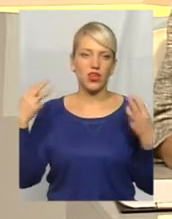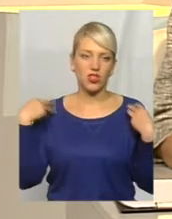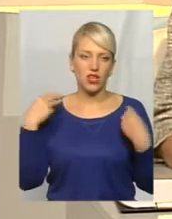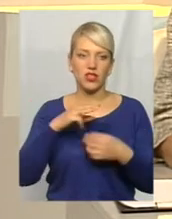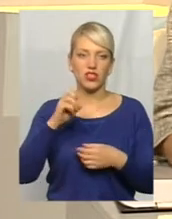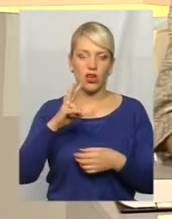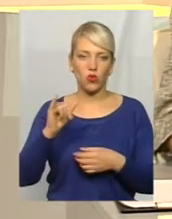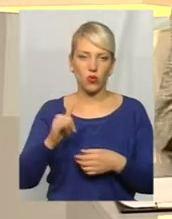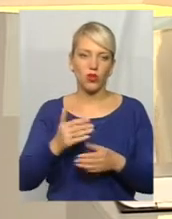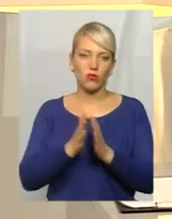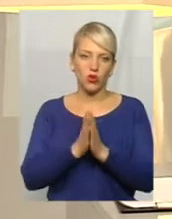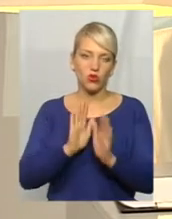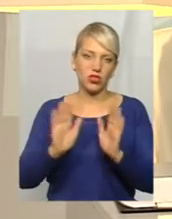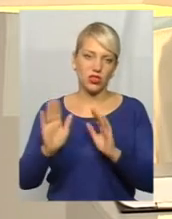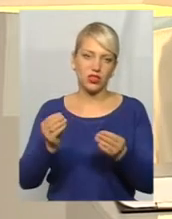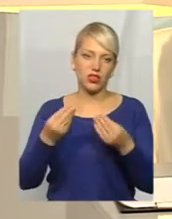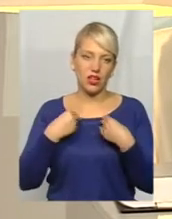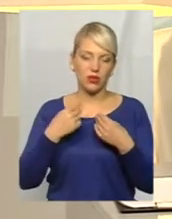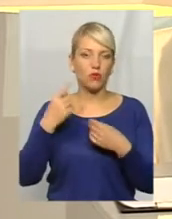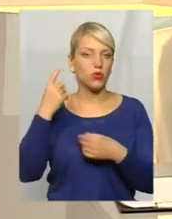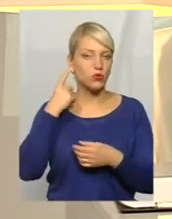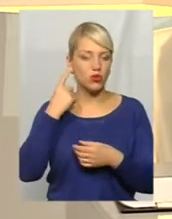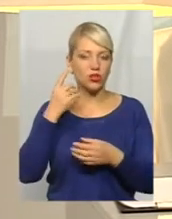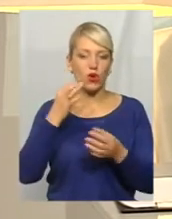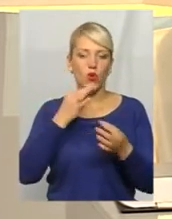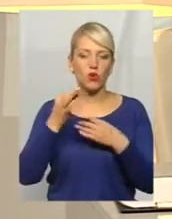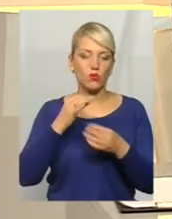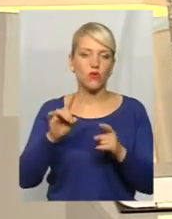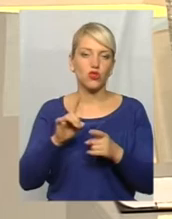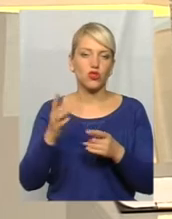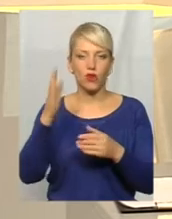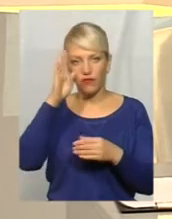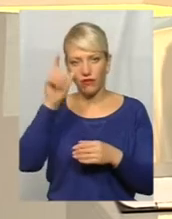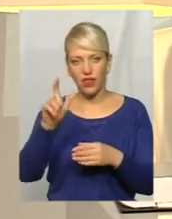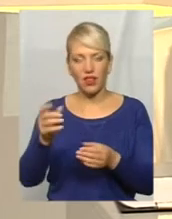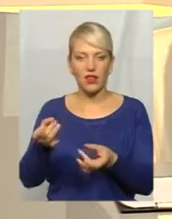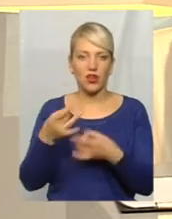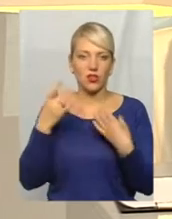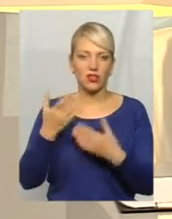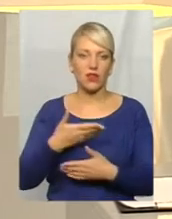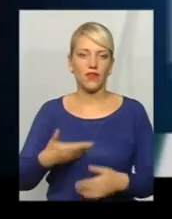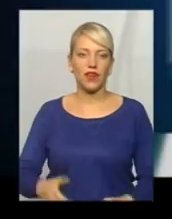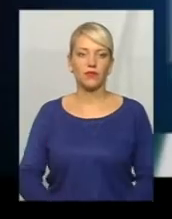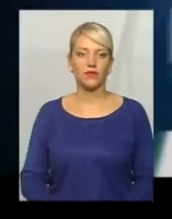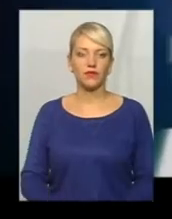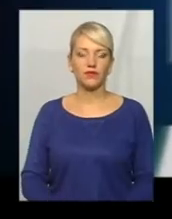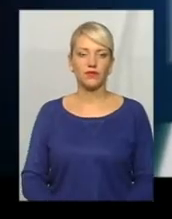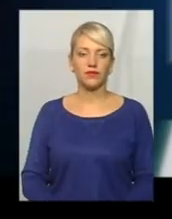Прошу режисера все-таки дати нам послухати розмову, що він нам сказав, а далі коментарі від гостей.